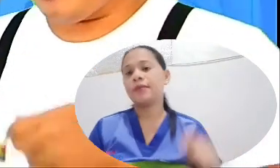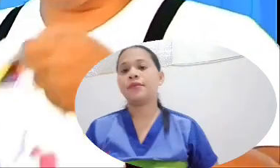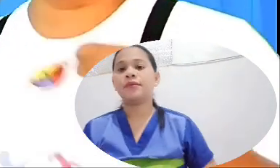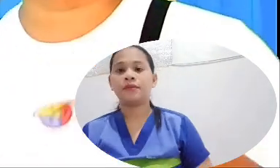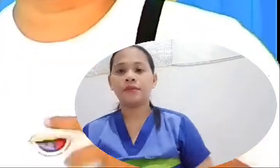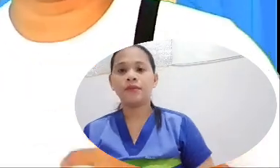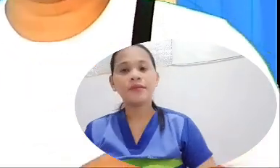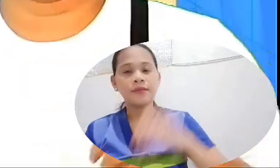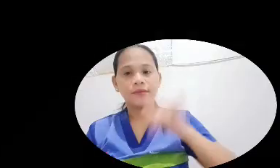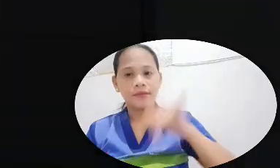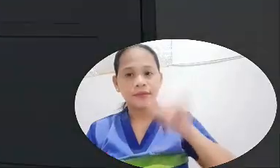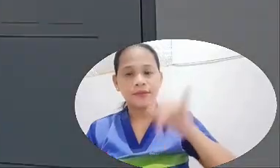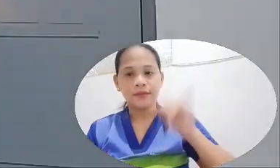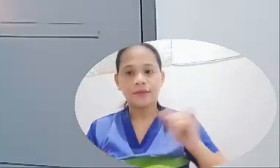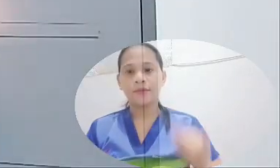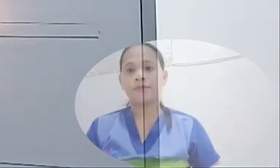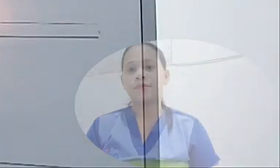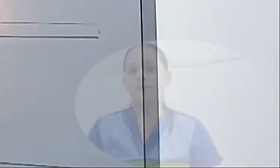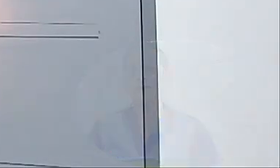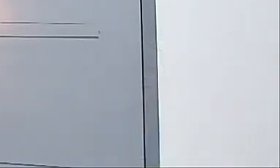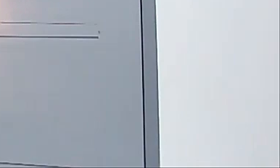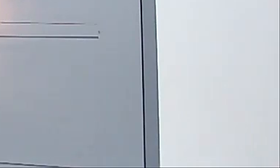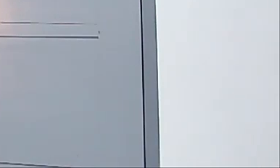ang bagong damit.